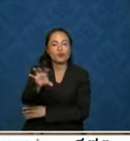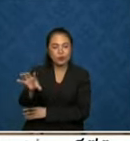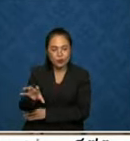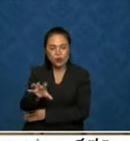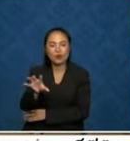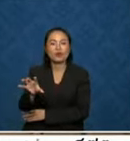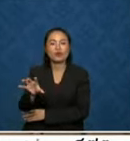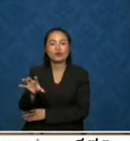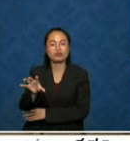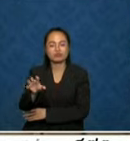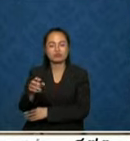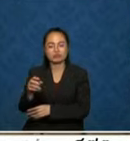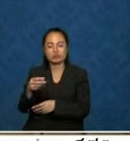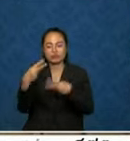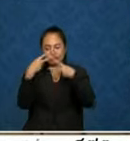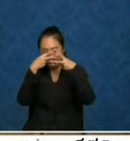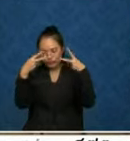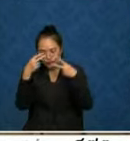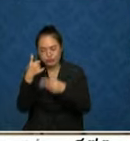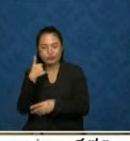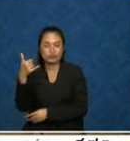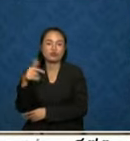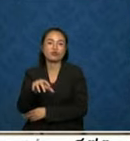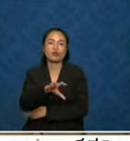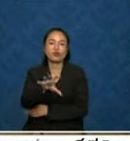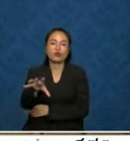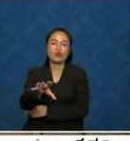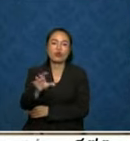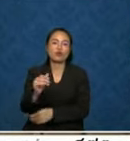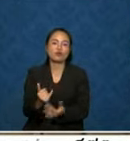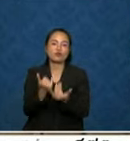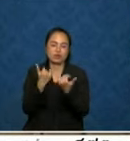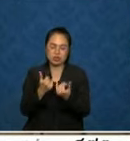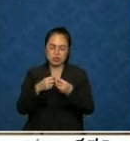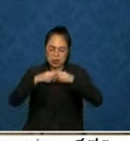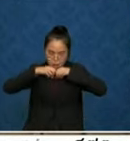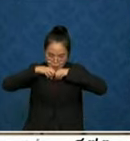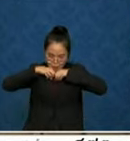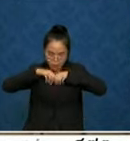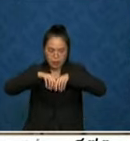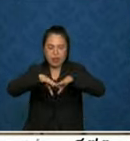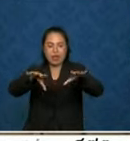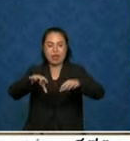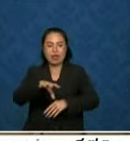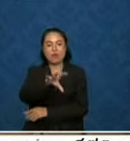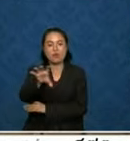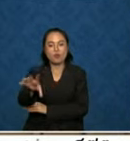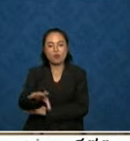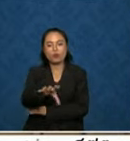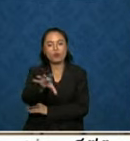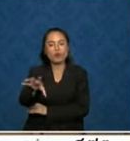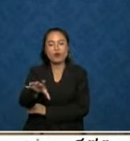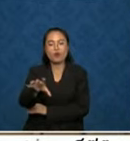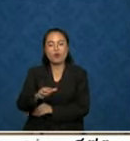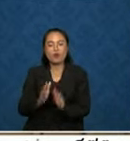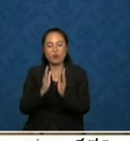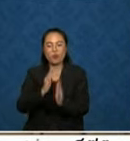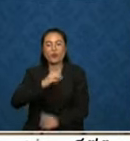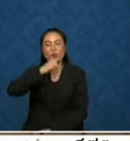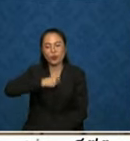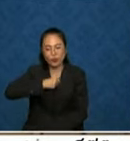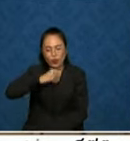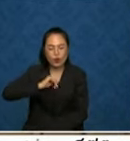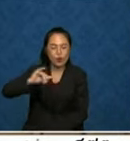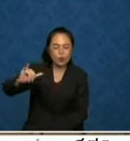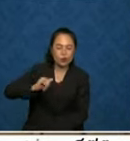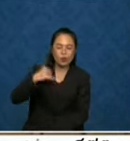หรือมิจฉาชีพแก๊งคอลเซ็นเตอร์ที่ตอนนี้ก็แพร่หลายแล้วก็หลอกไปในบรรดาผู้สูงวัยหลายคนมาก